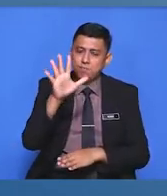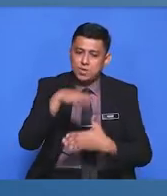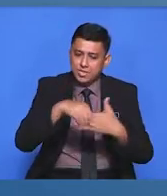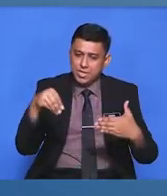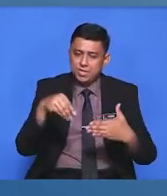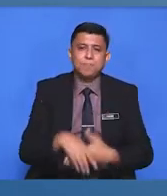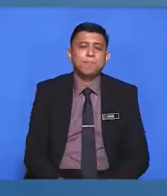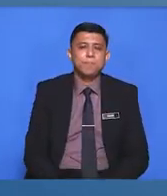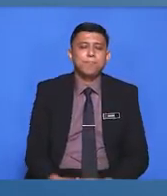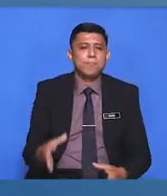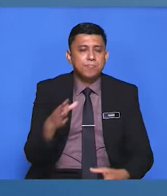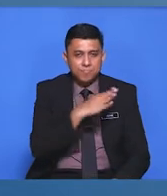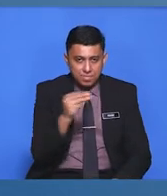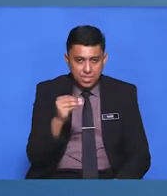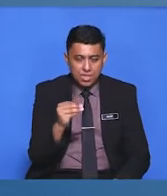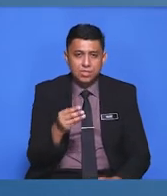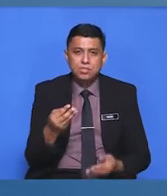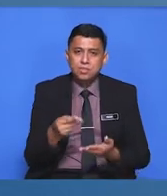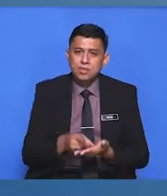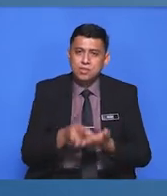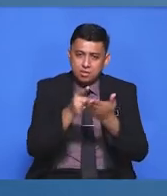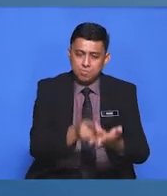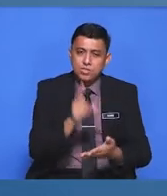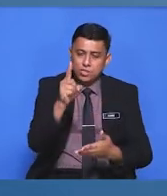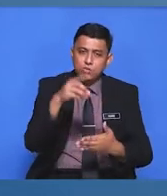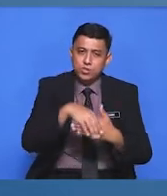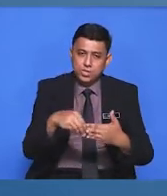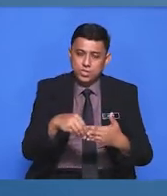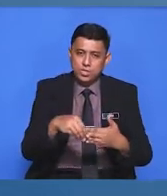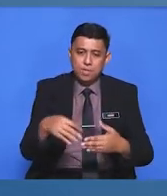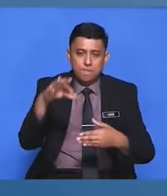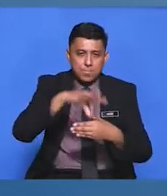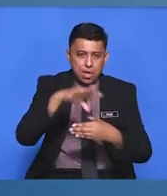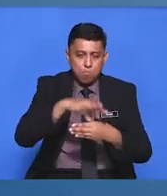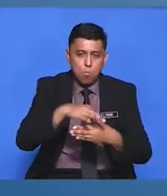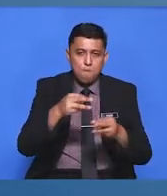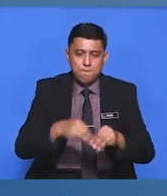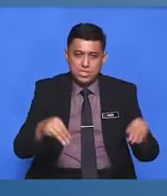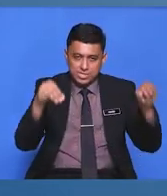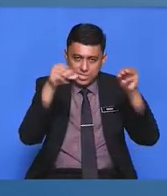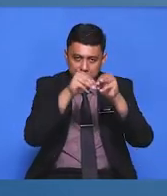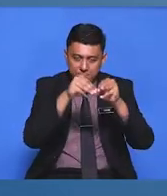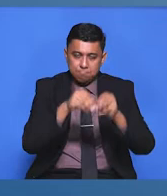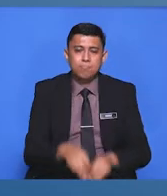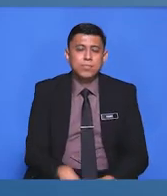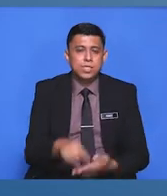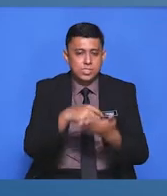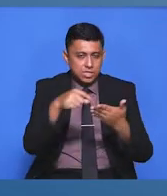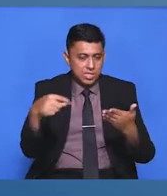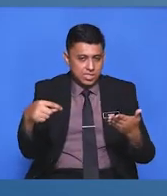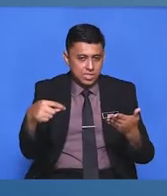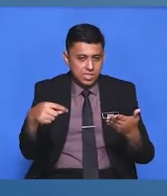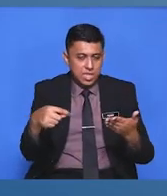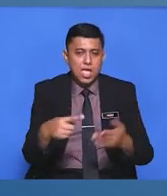RM5 dan dia telah menderma RM1 di tabung masjid. Maka catatan untuk hari